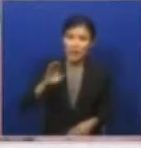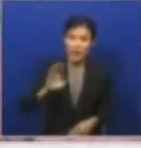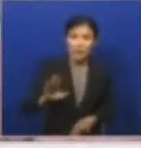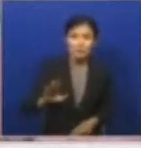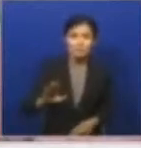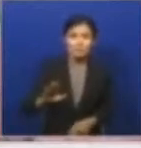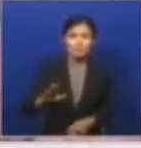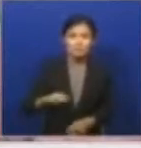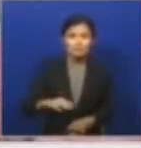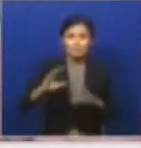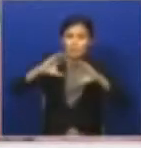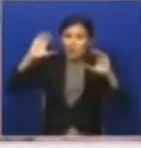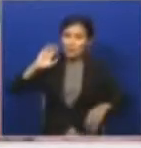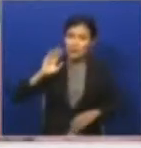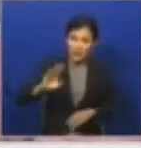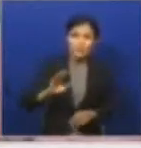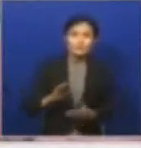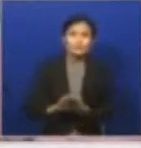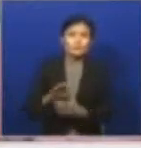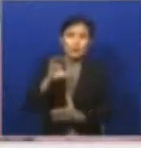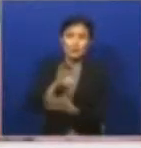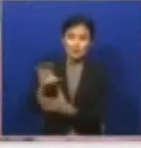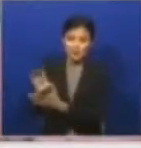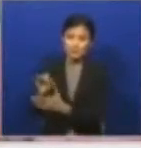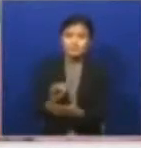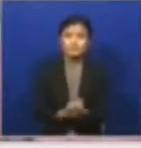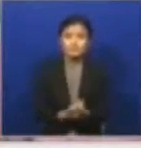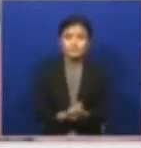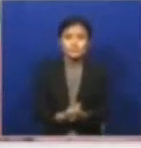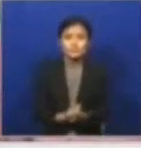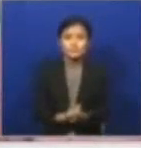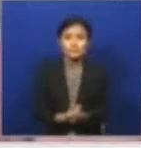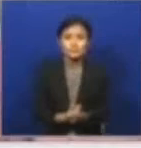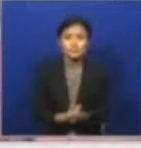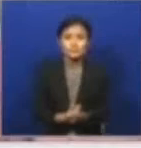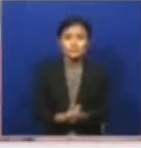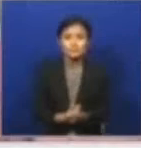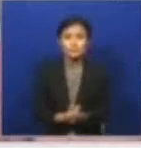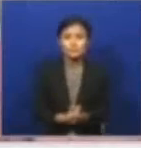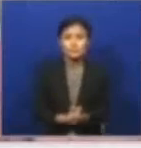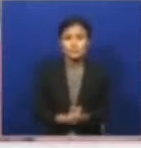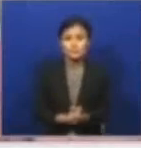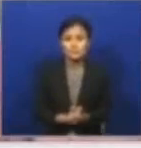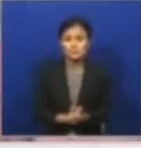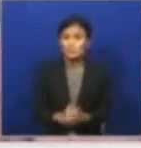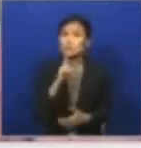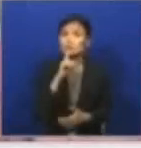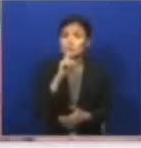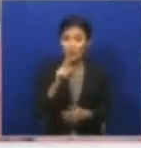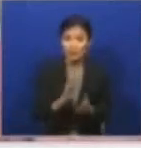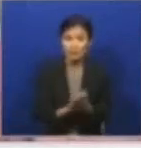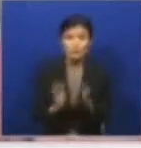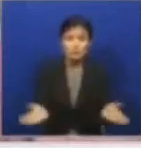างจากอำนาจรัฐทั้งสิ้นท่านลองบอกมาสิว่ากรณีไหนมั่งที่ท่านส่งเสริมประชาชนให้มีส่วน